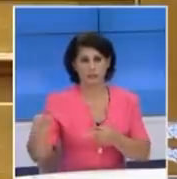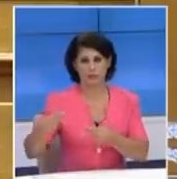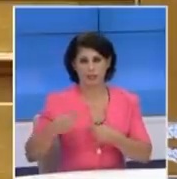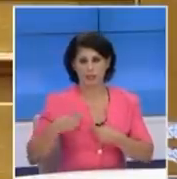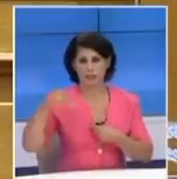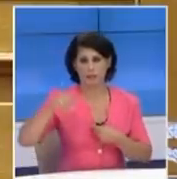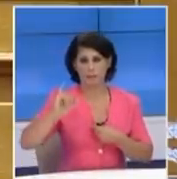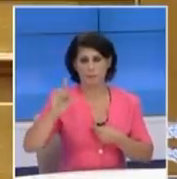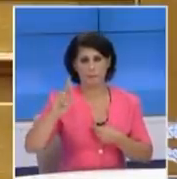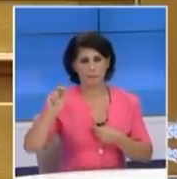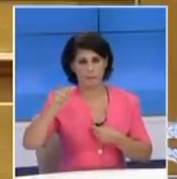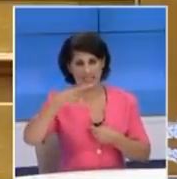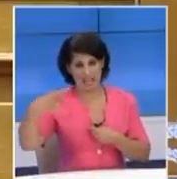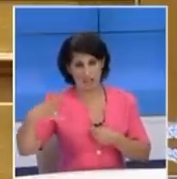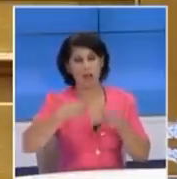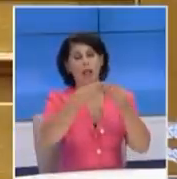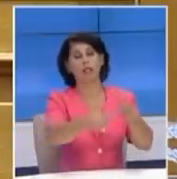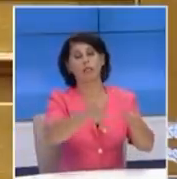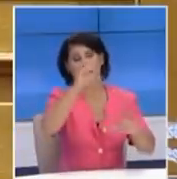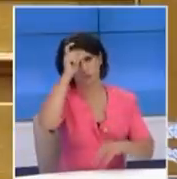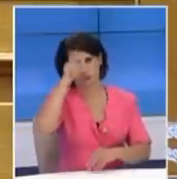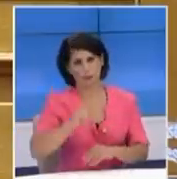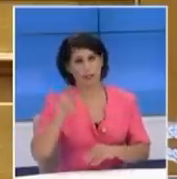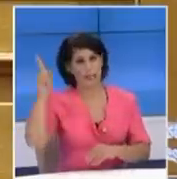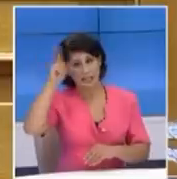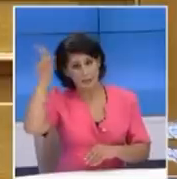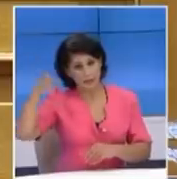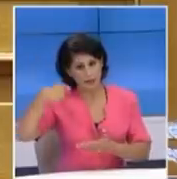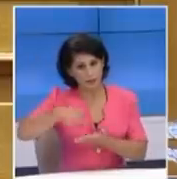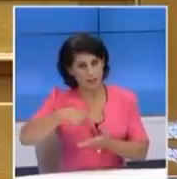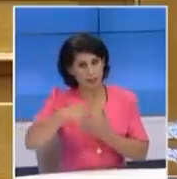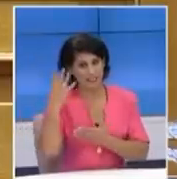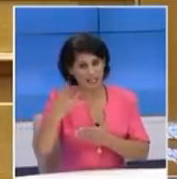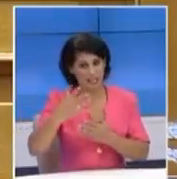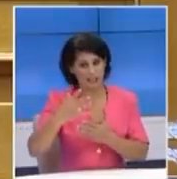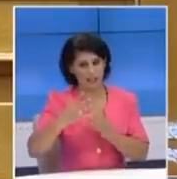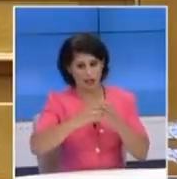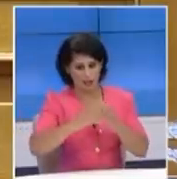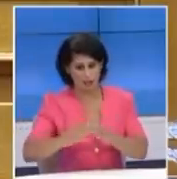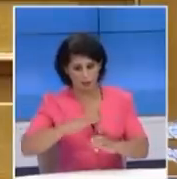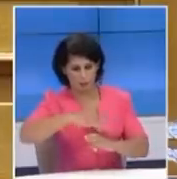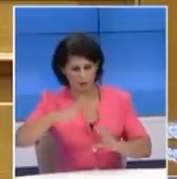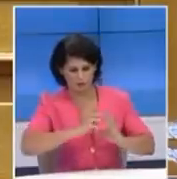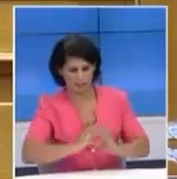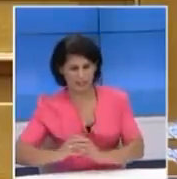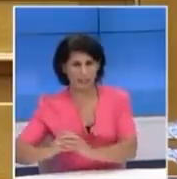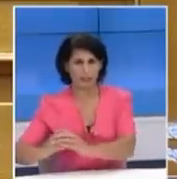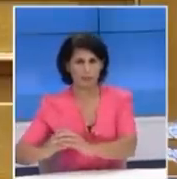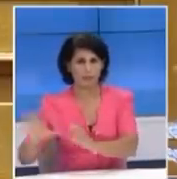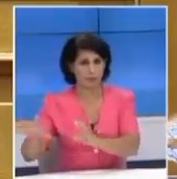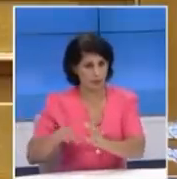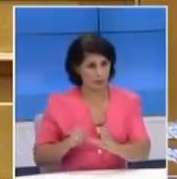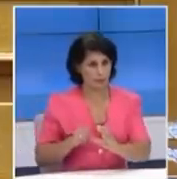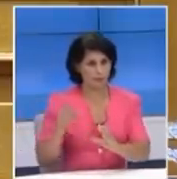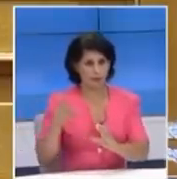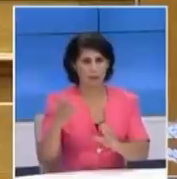έδωσε μοιράς, δεν έδωσε στους Τούρκους. Οι Γερμανοί τους πληρώσαμε τα υποβρύχια τα τέσσερα και να είναι καλά που τα παραλάβαμε